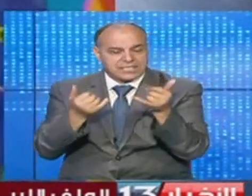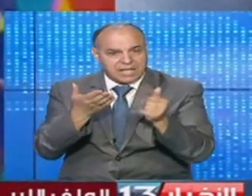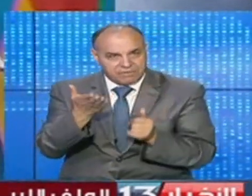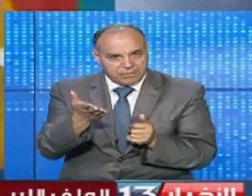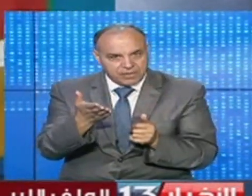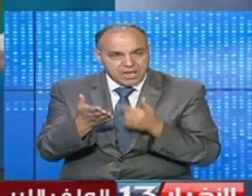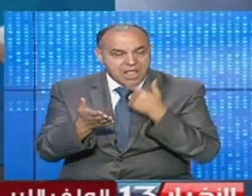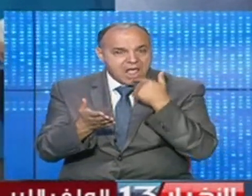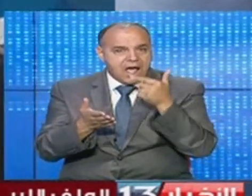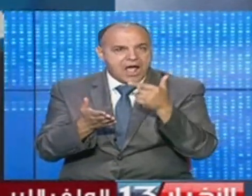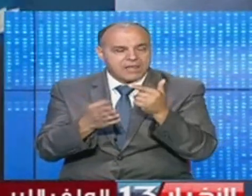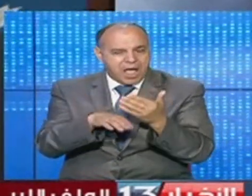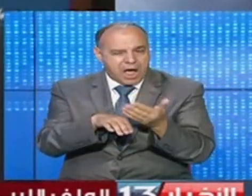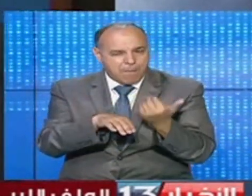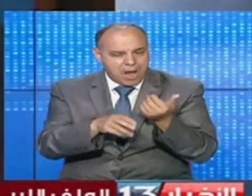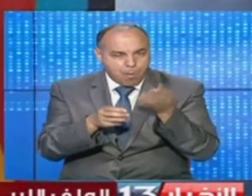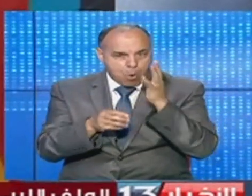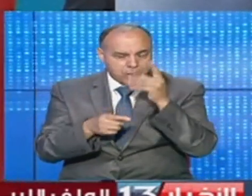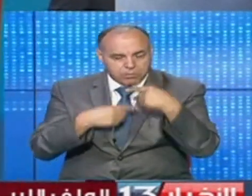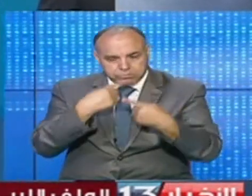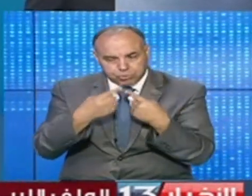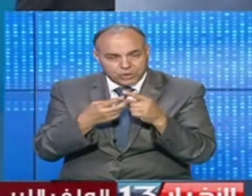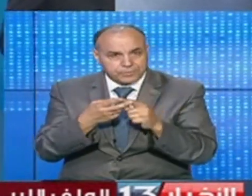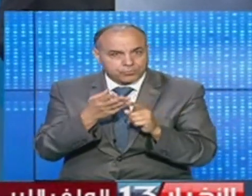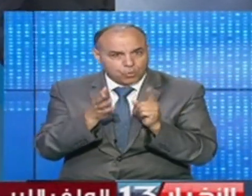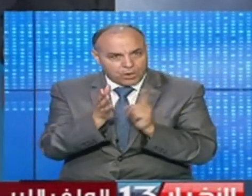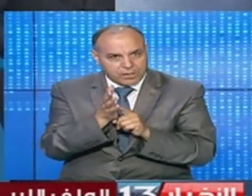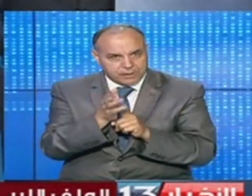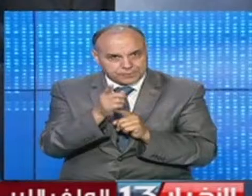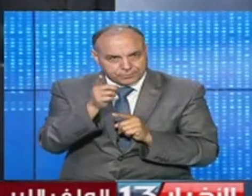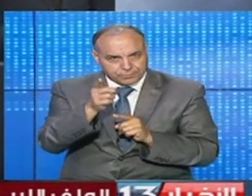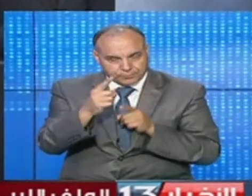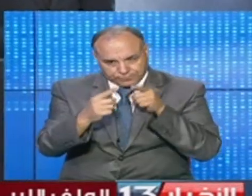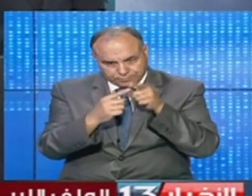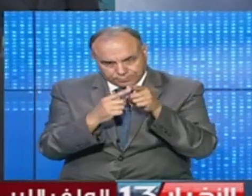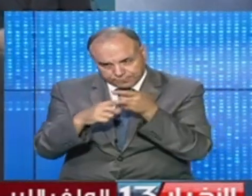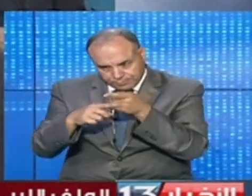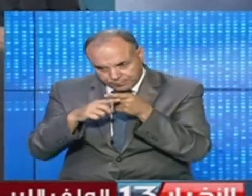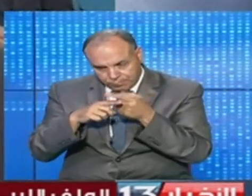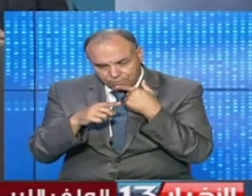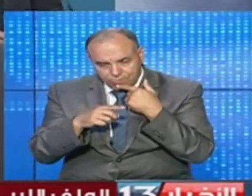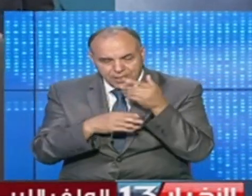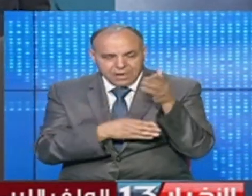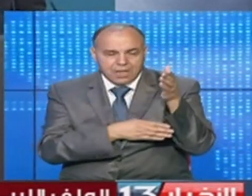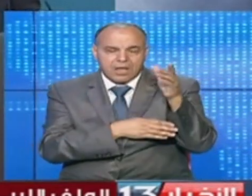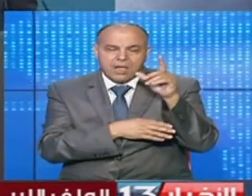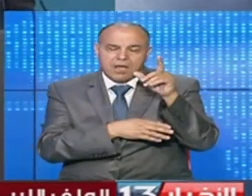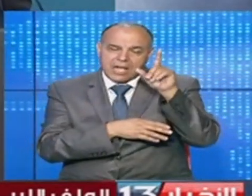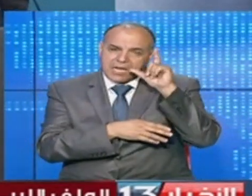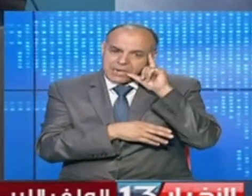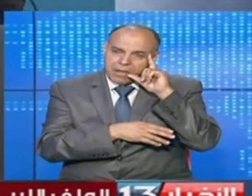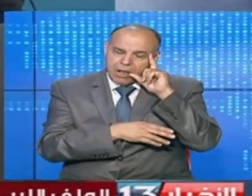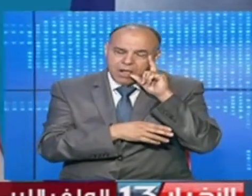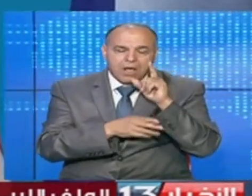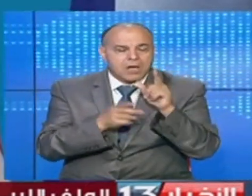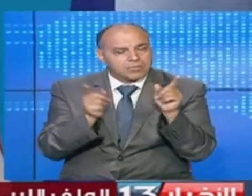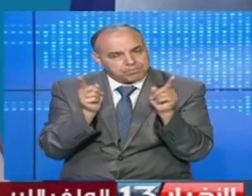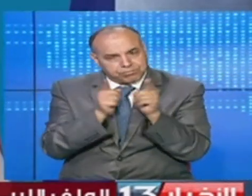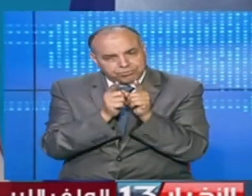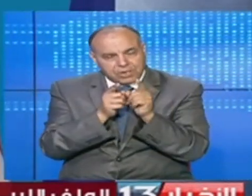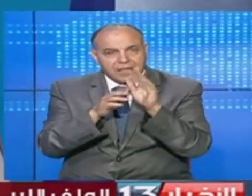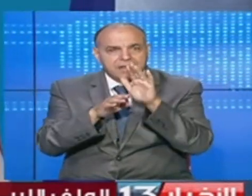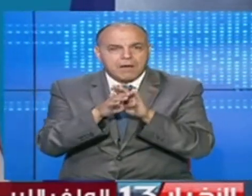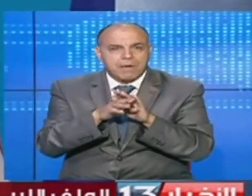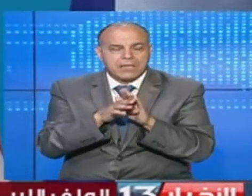عقده قبيل انطلاق المؤتمر واكد فيه ان الاهداف المشتركه للبلدين في ليبيا تتلخص في ضمان